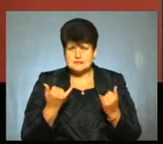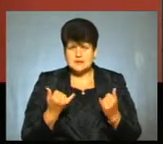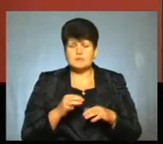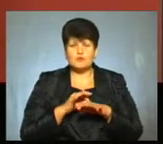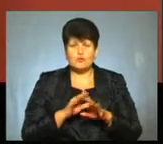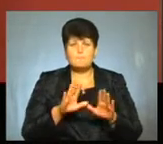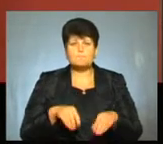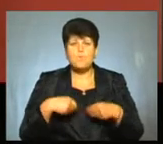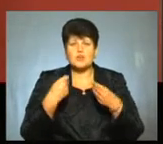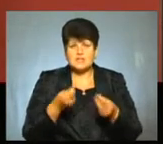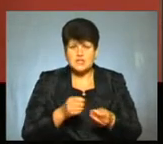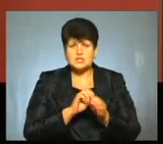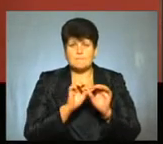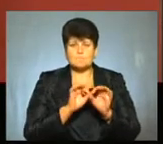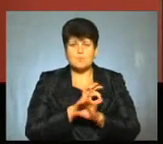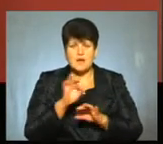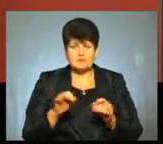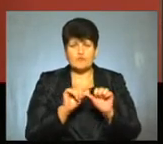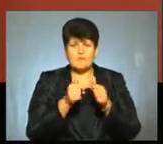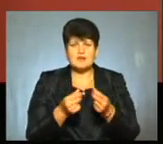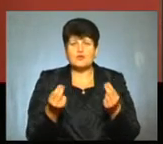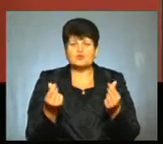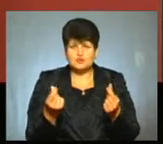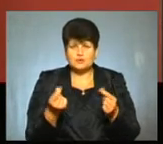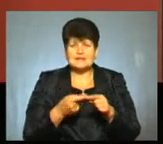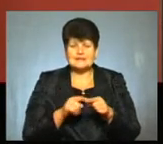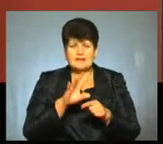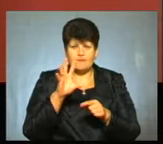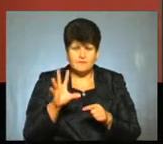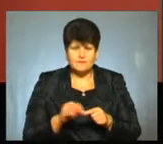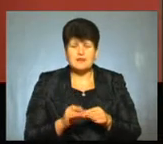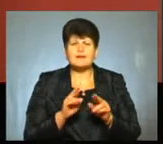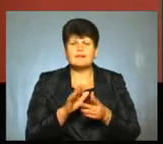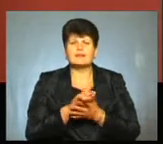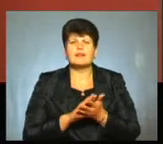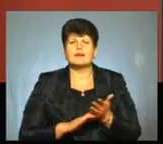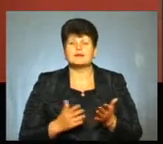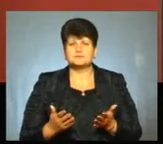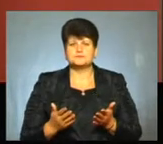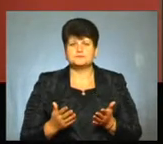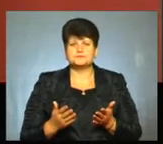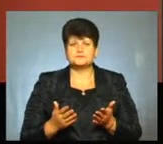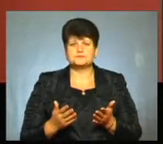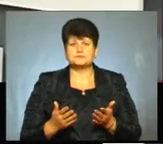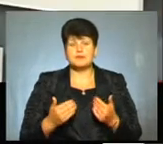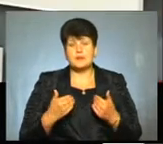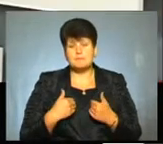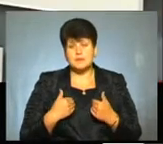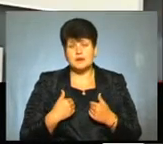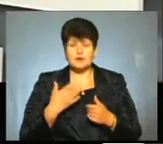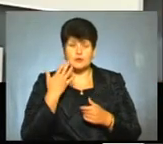відбувається подача проекту, формування кошторис і так далі, тобто ці всі процеси. Як далі з реалізацією?